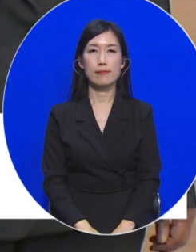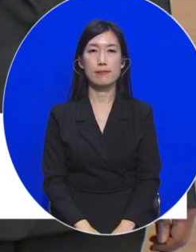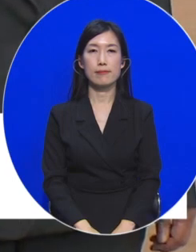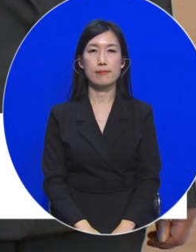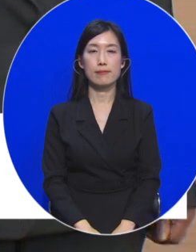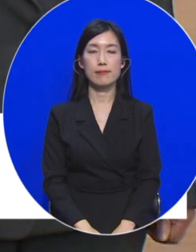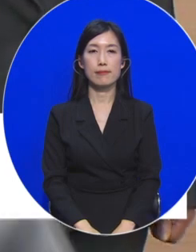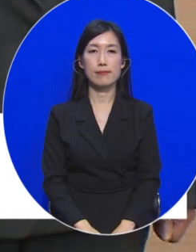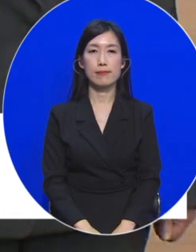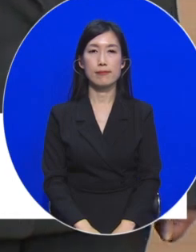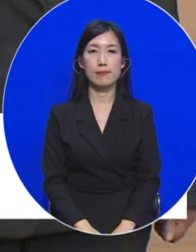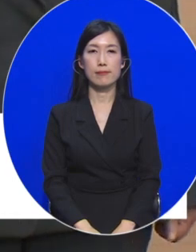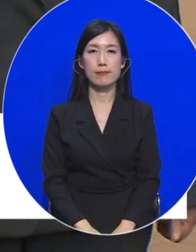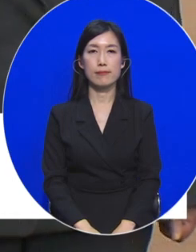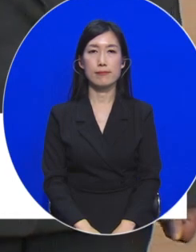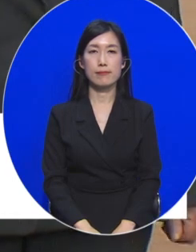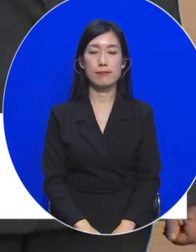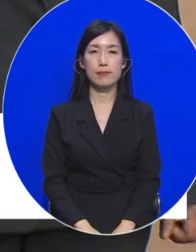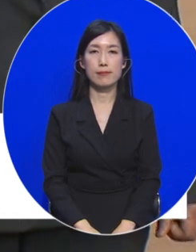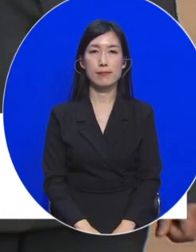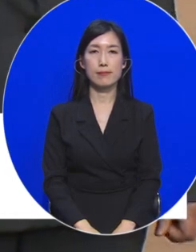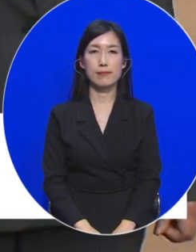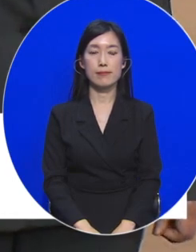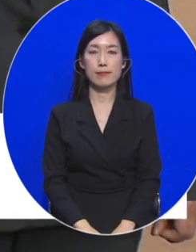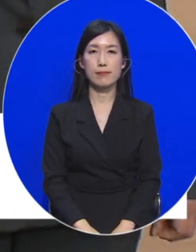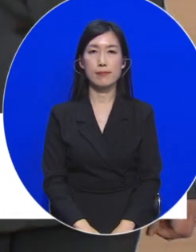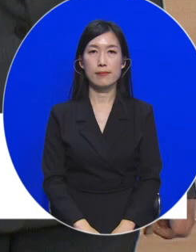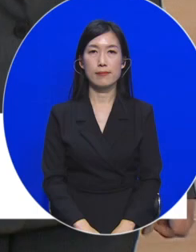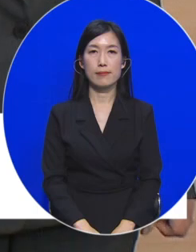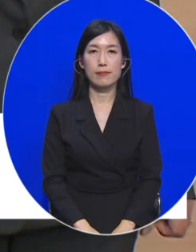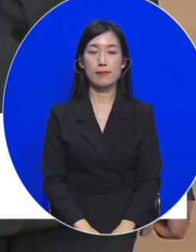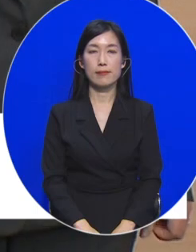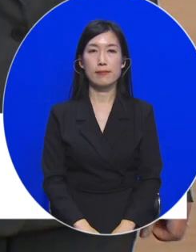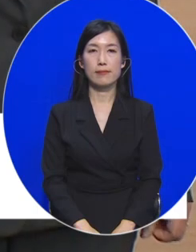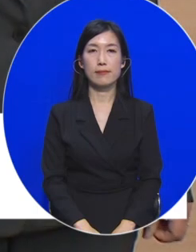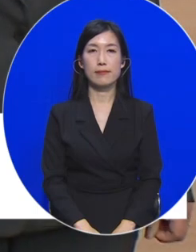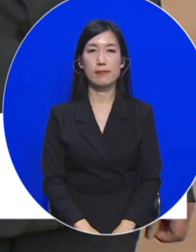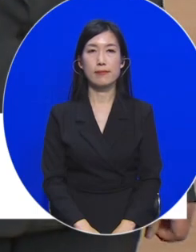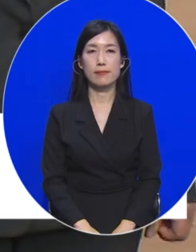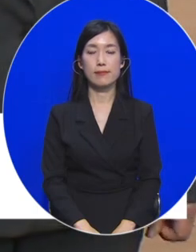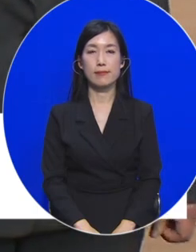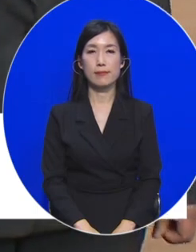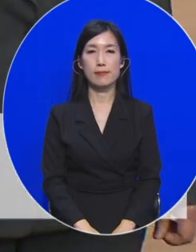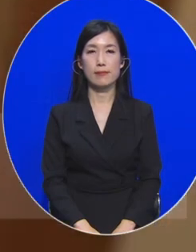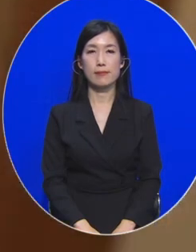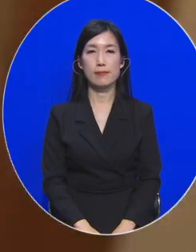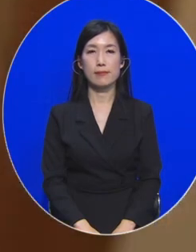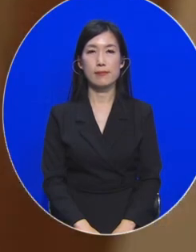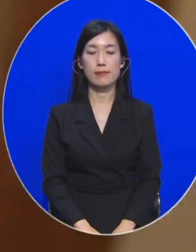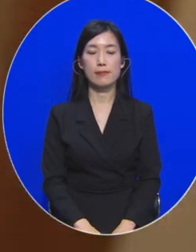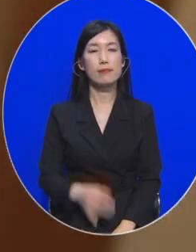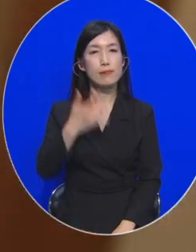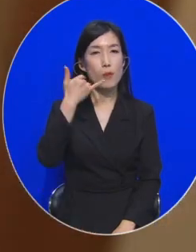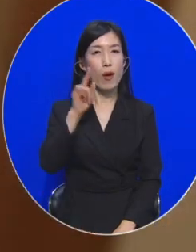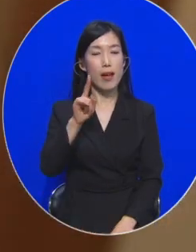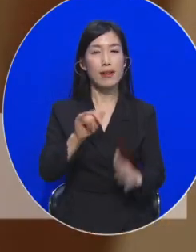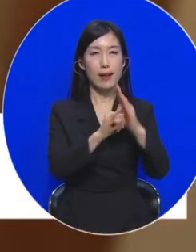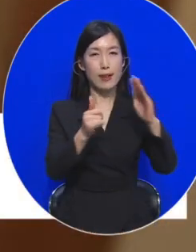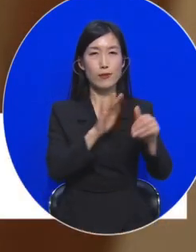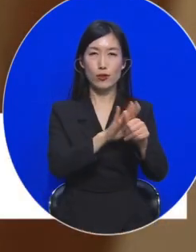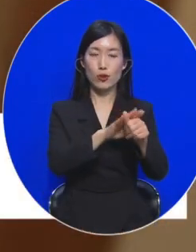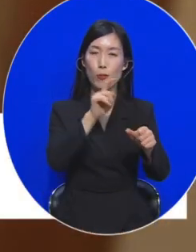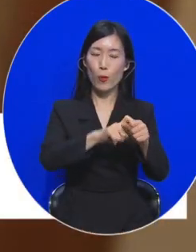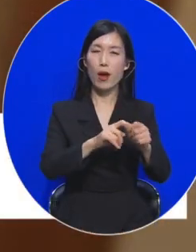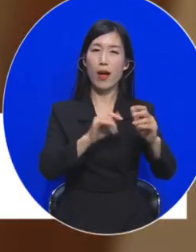더불어 더 촘촘하고 든든한 지원을 위한 가족 청소년 서비스 고도화를 추진하겠습니다 한부모가족 지원을 위해